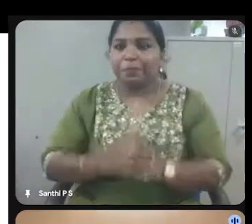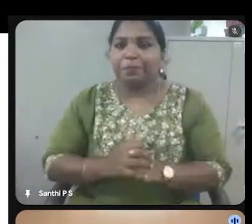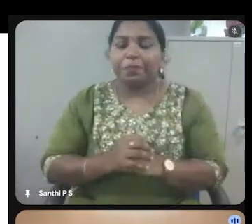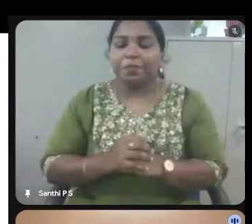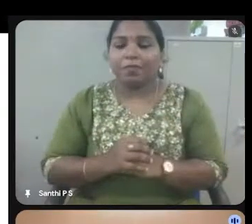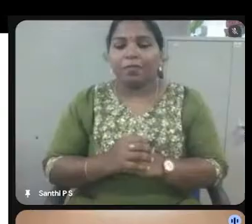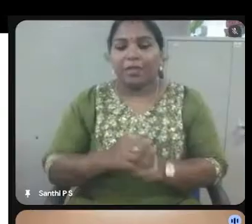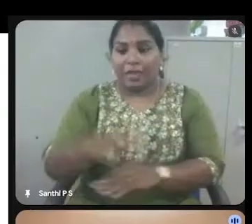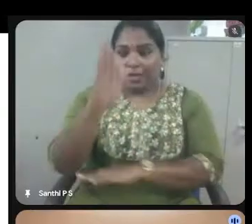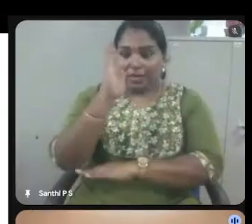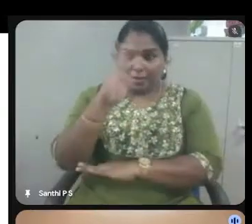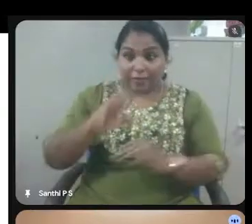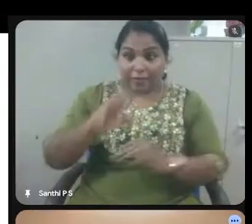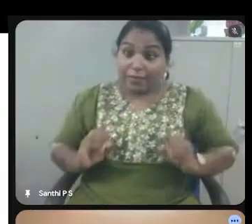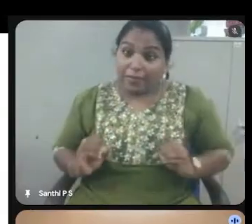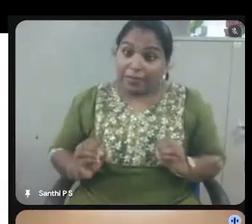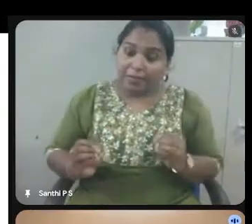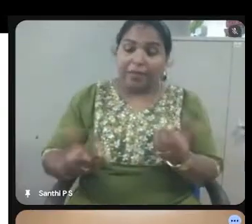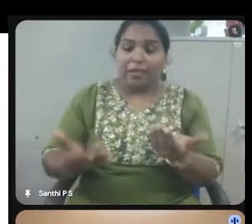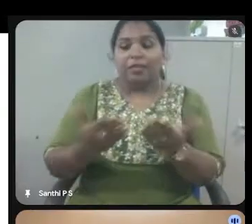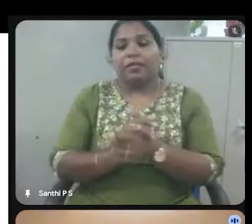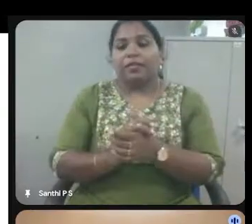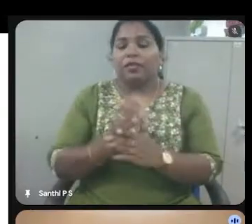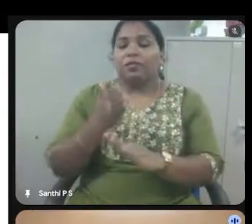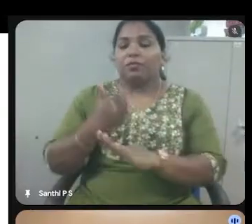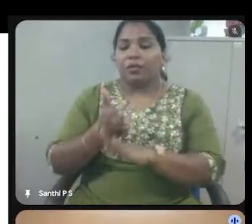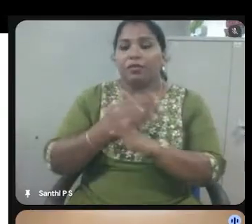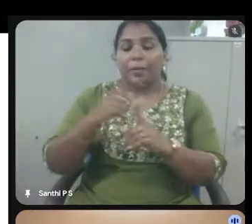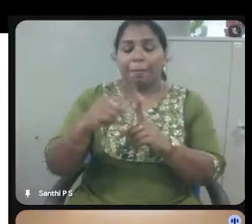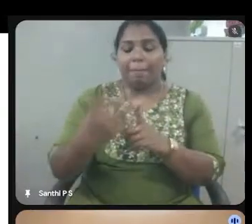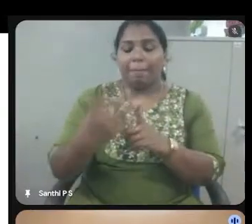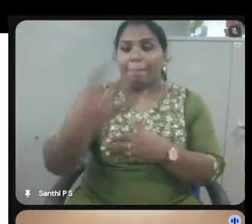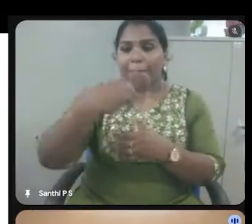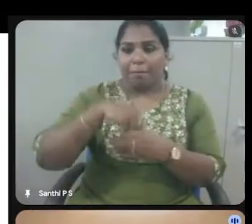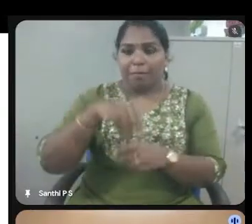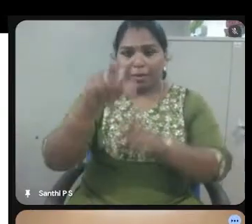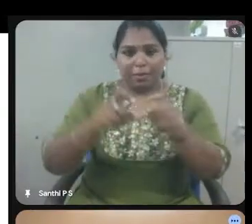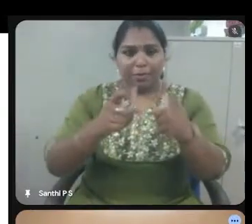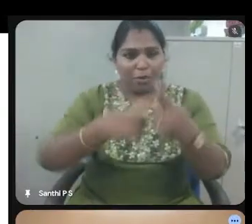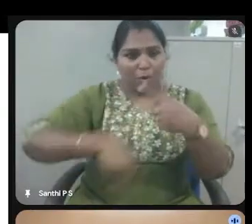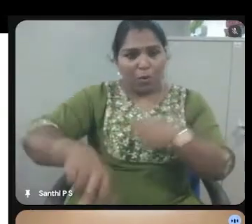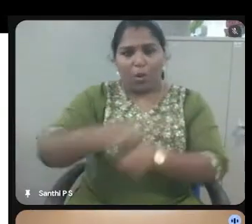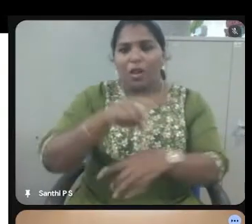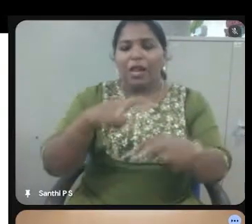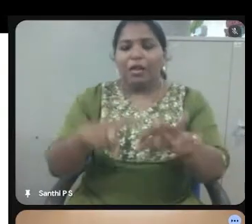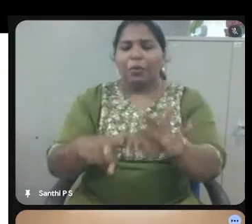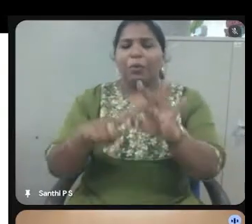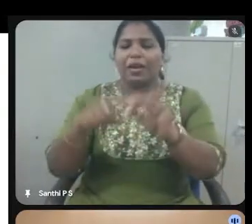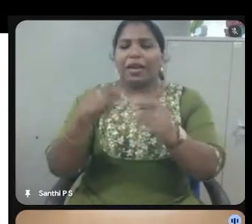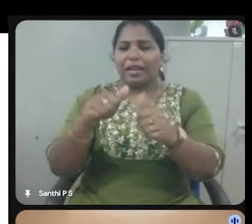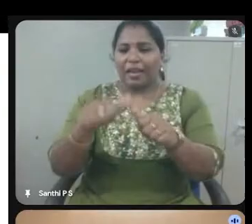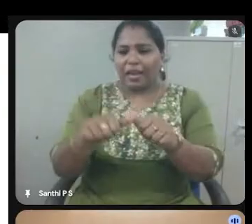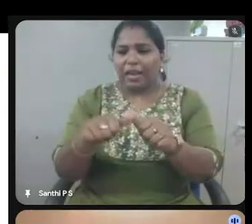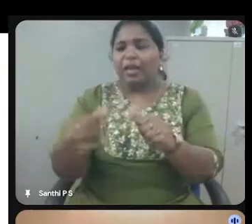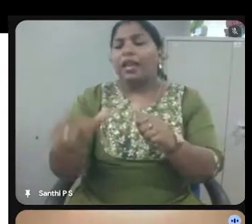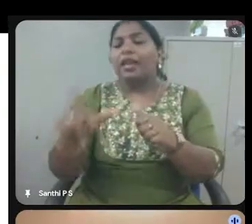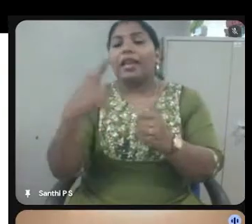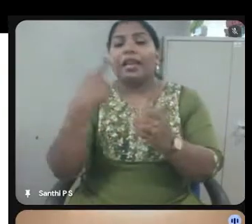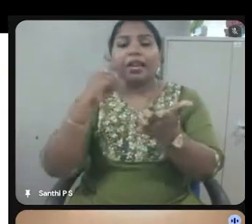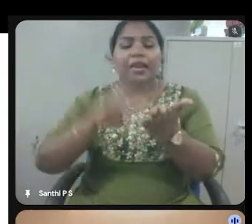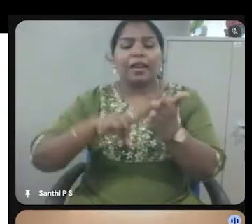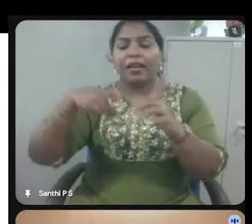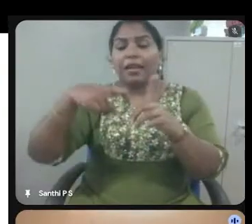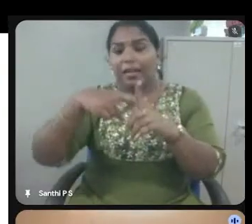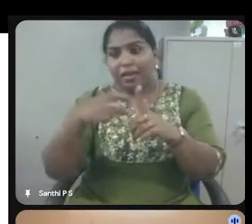നമ്മുടെ സെഷൻ തുടങ്ങുന്നതിന് മുന്നോടിയായി എല്ലാ പാർട്ടിസിപ്പൻസും ഒരു ചോദ്യാവലി പൂരിപ്പിക്കാനാണ്. ചാറ്റ് ബോക്സിൽ ഒരു